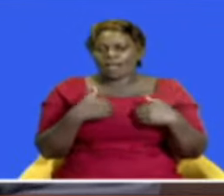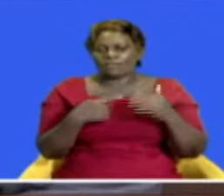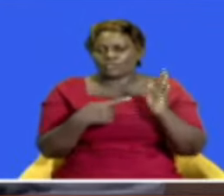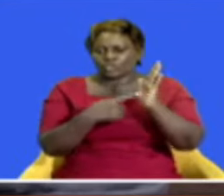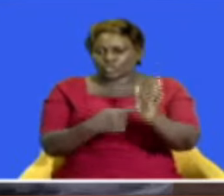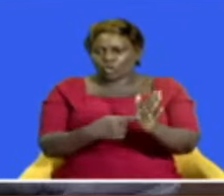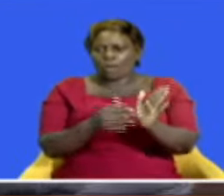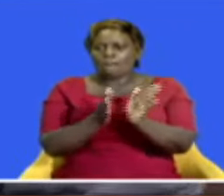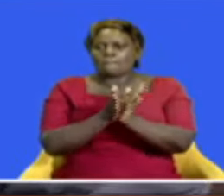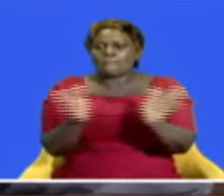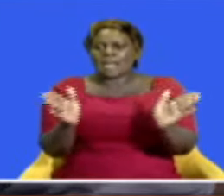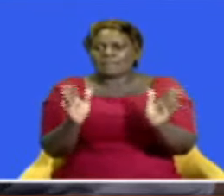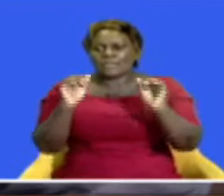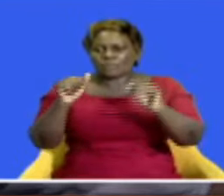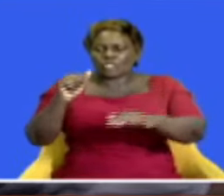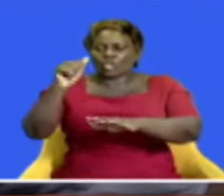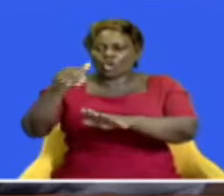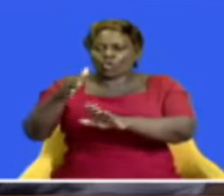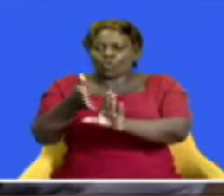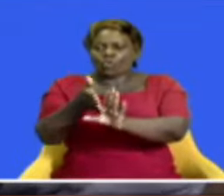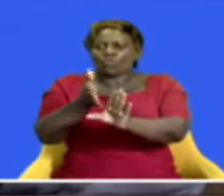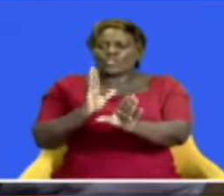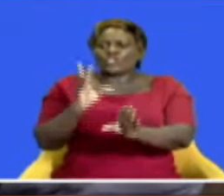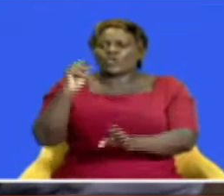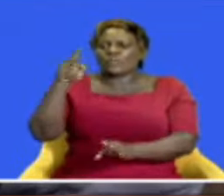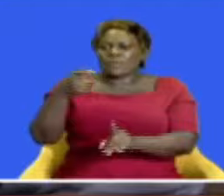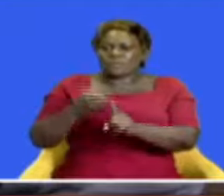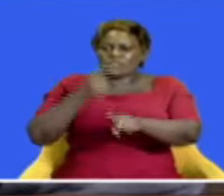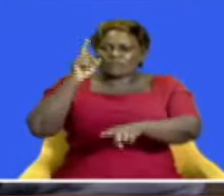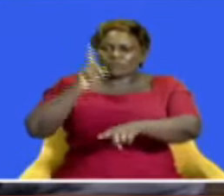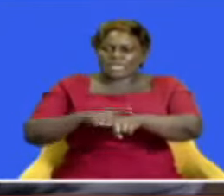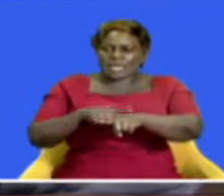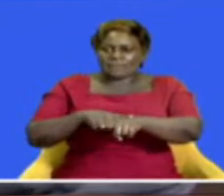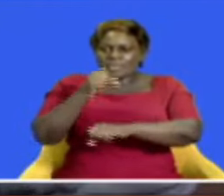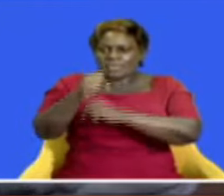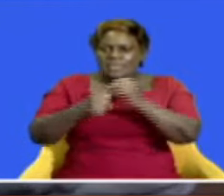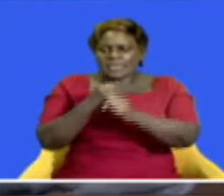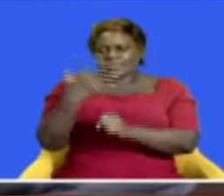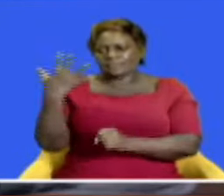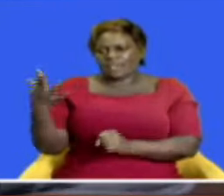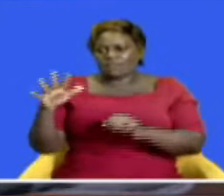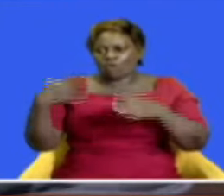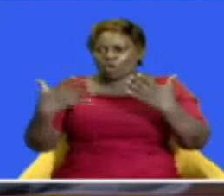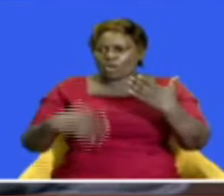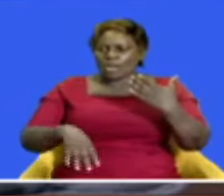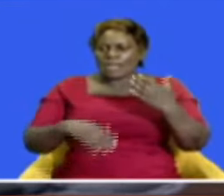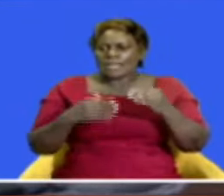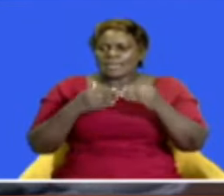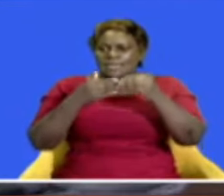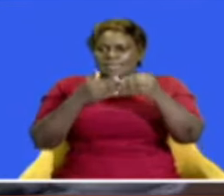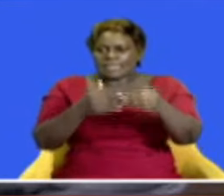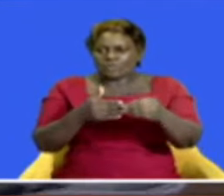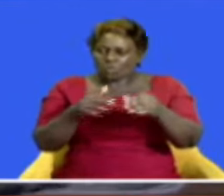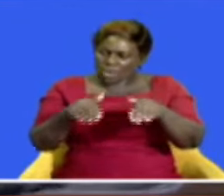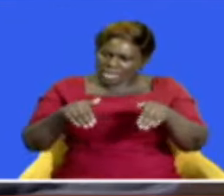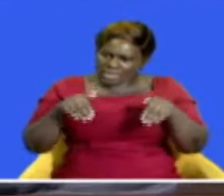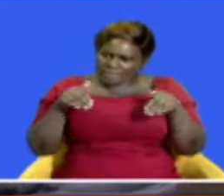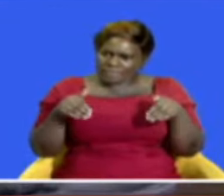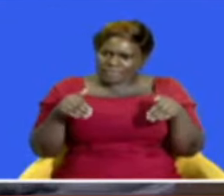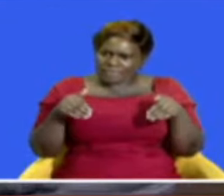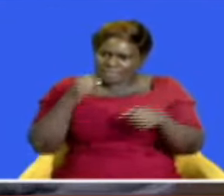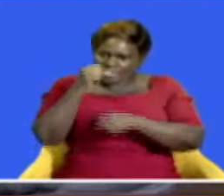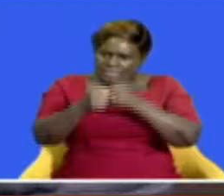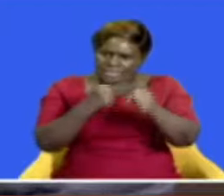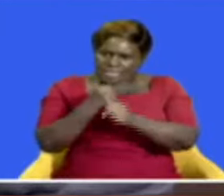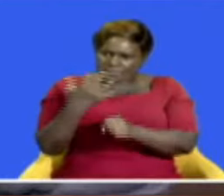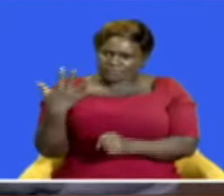kwamba wanaweza hata wakamuita kabla amalize muhula wake wa miaka mitano ama wanaweza kuongojea miaka